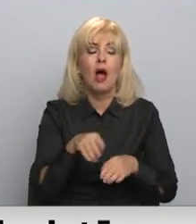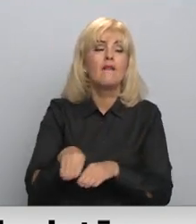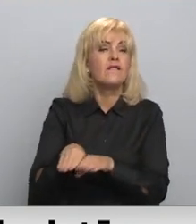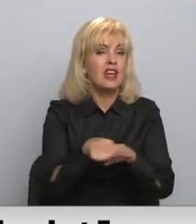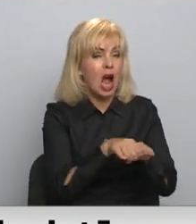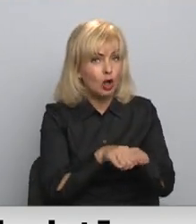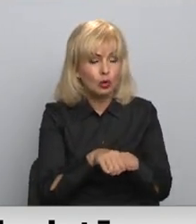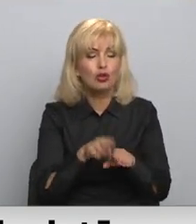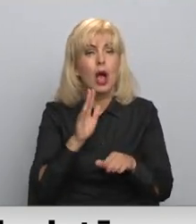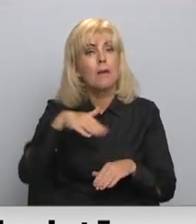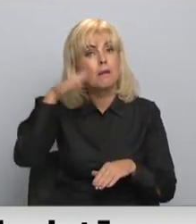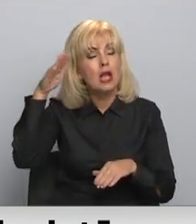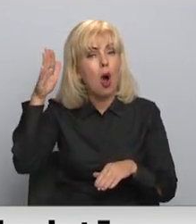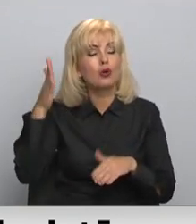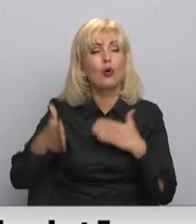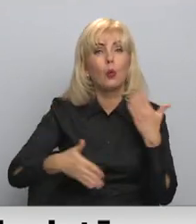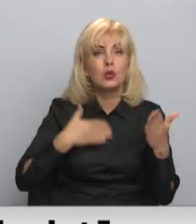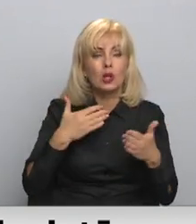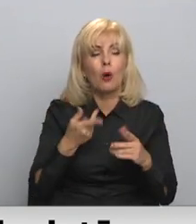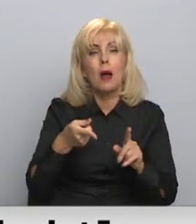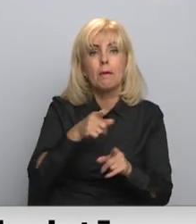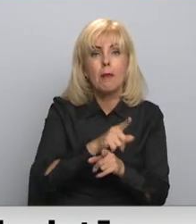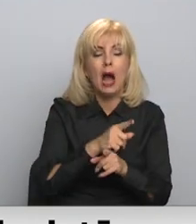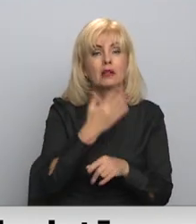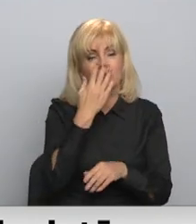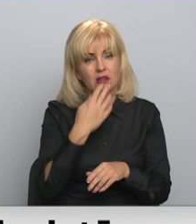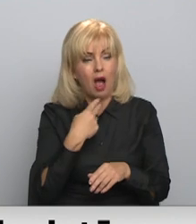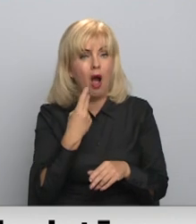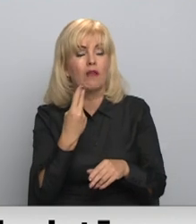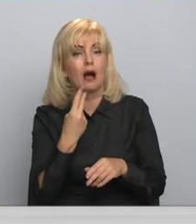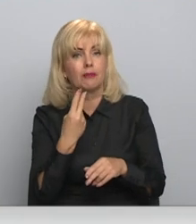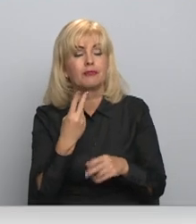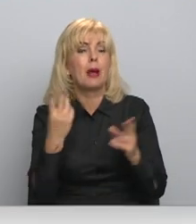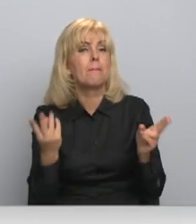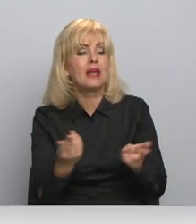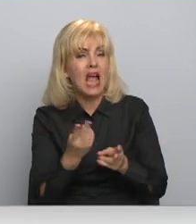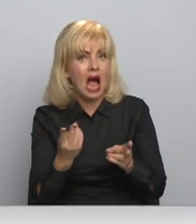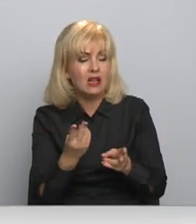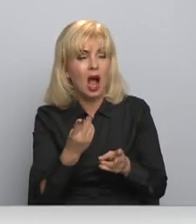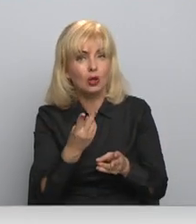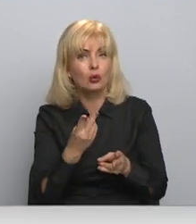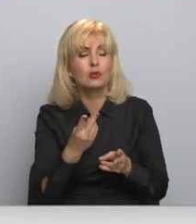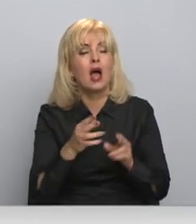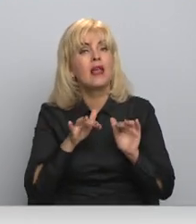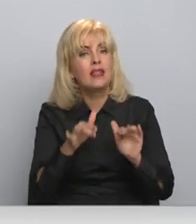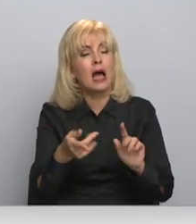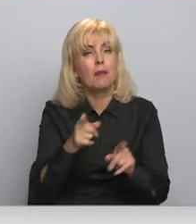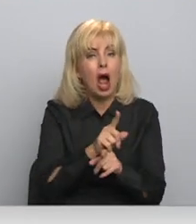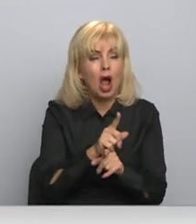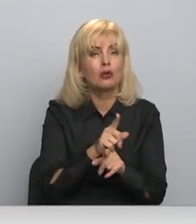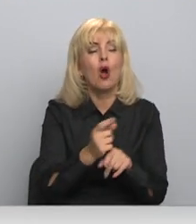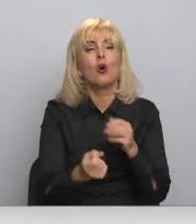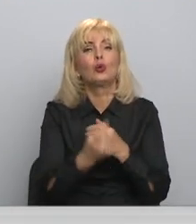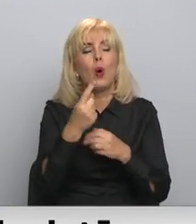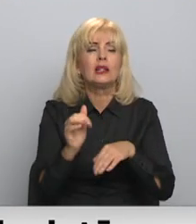droši vien ir tā pieaugušā trauksme, jo mums ir jāmaina savu paradumus. Tā darbība ir jāmaina, un tas rada stresu, un tā